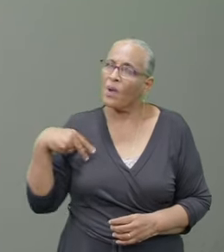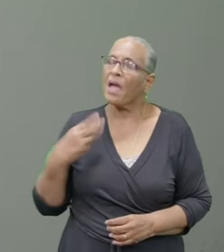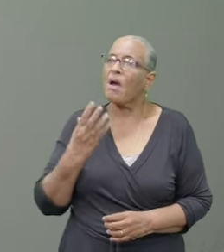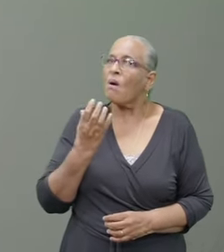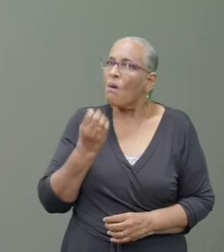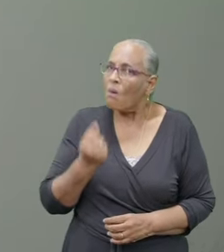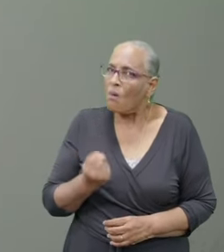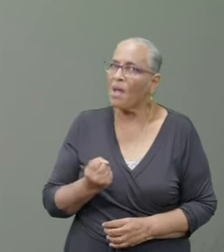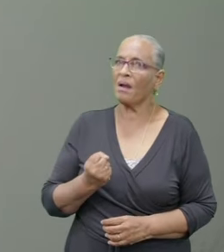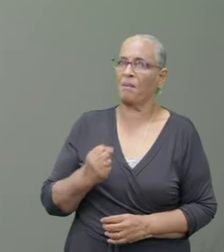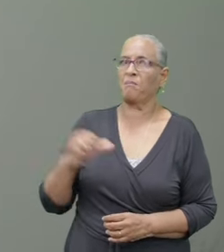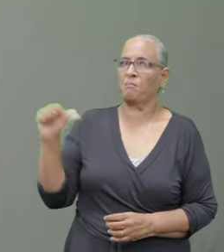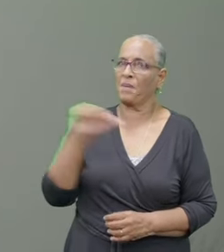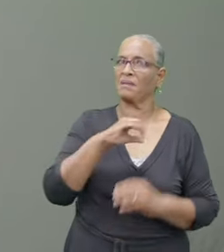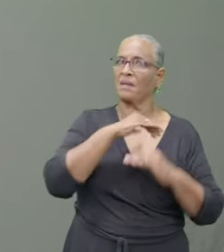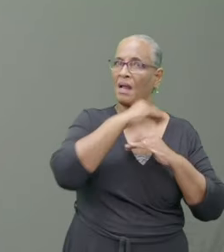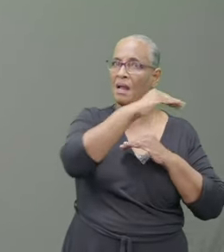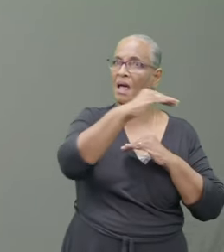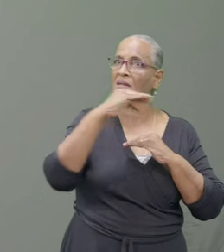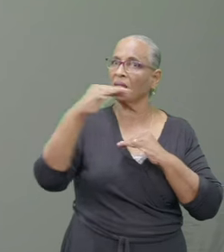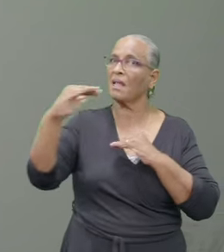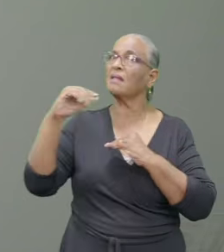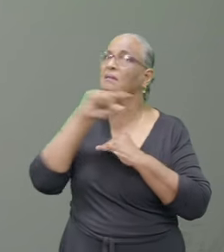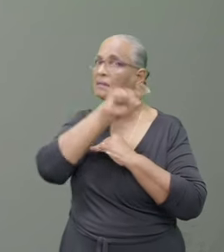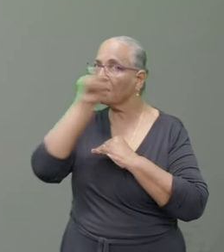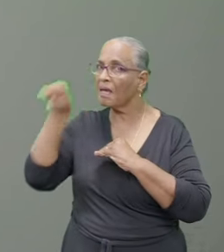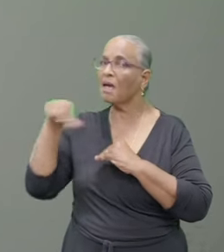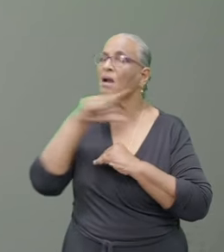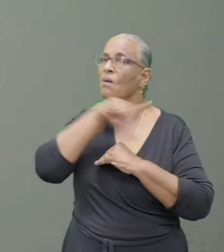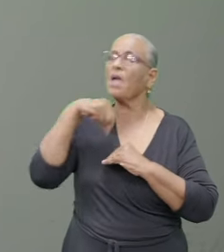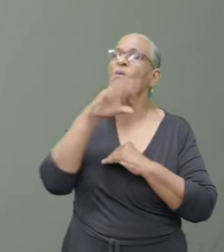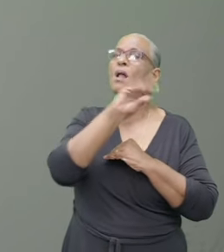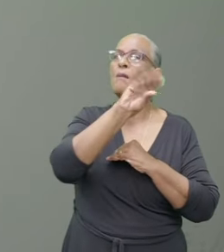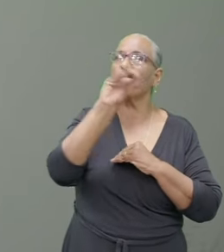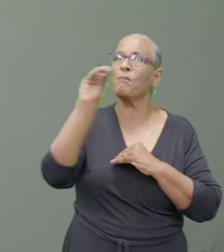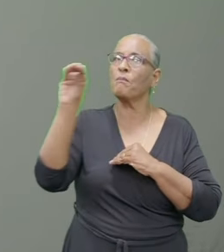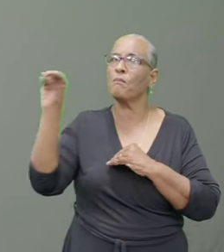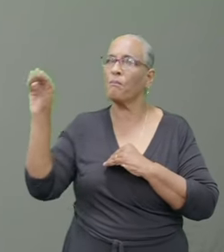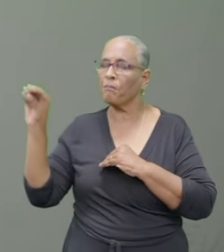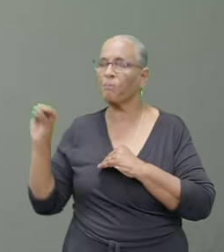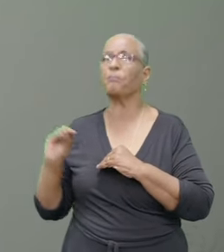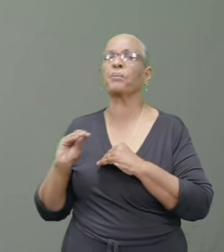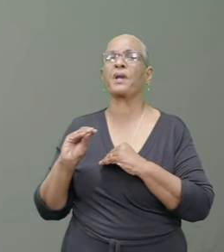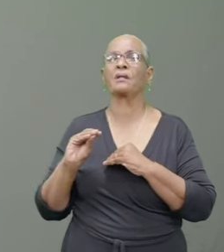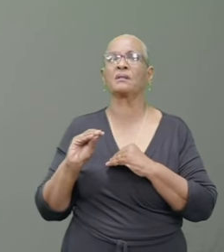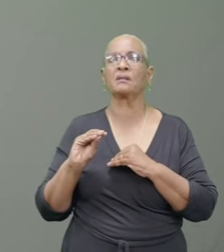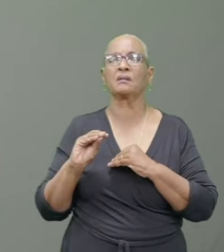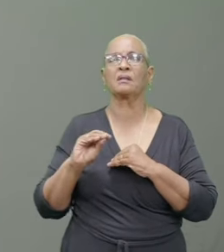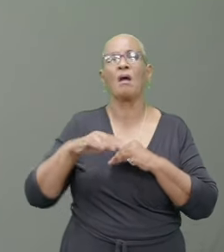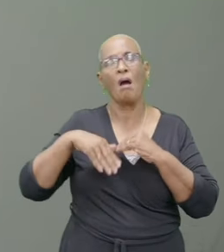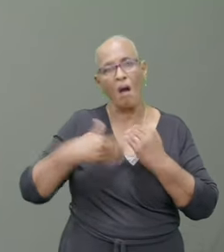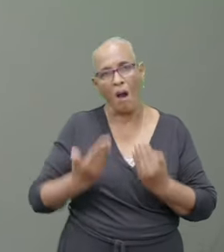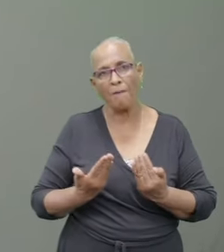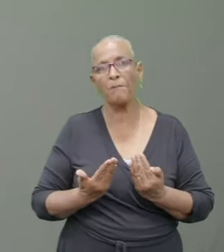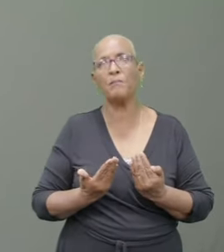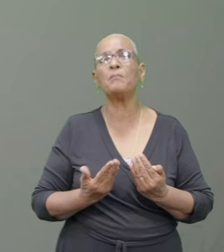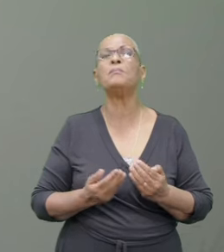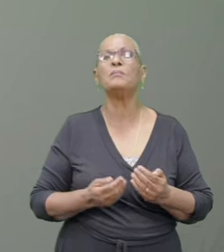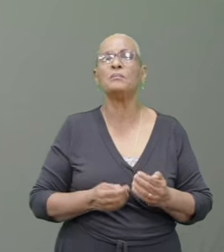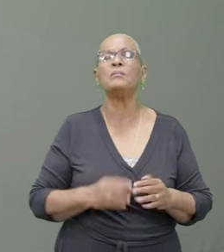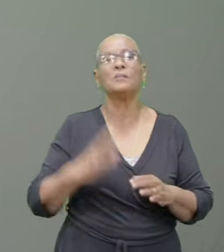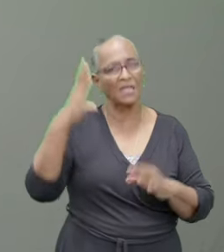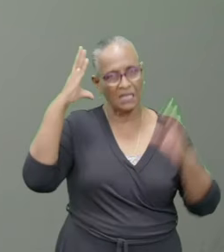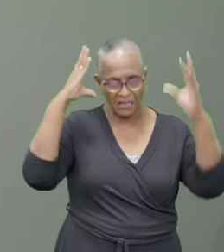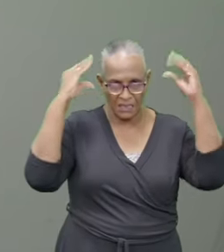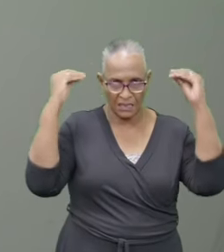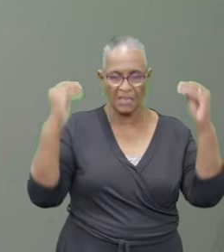te bespreken en onder de aandacht te brengen van in elk geval de Nederlandse overheid. En daarover kan ik nog